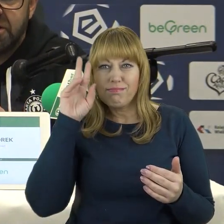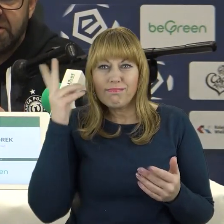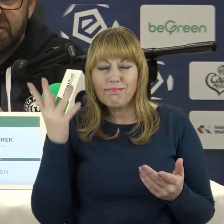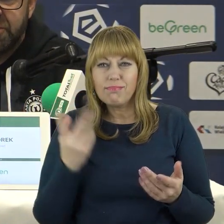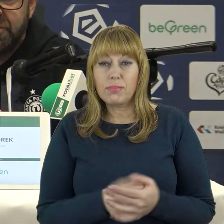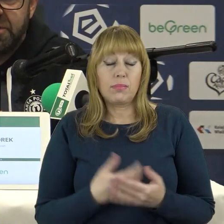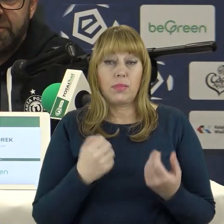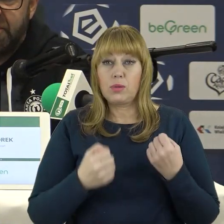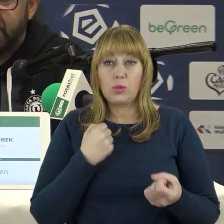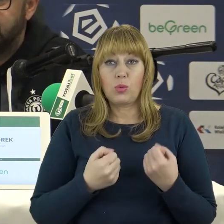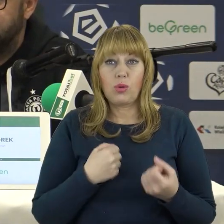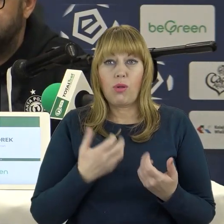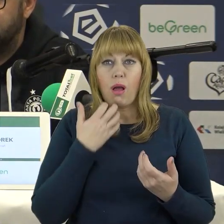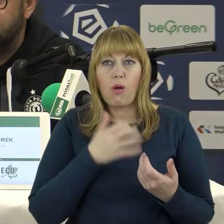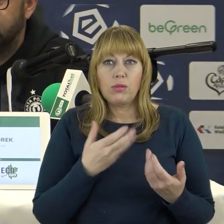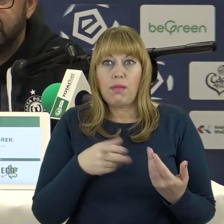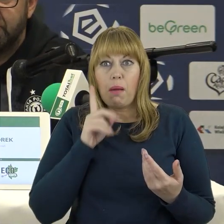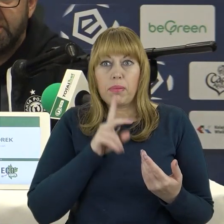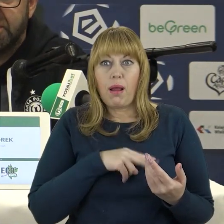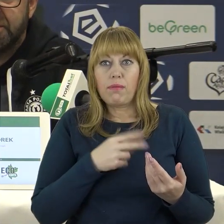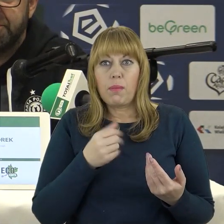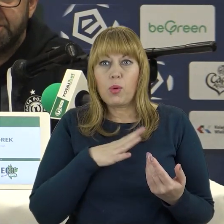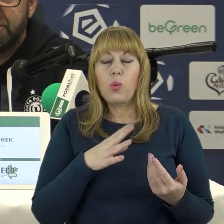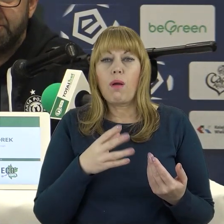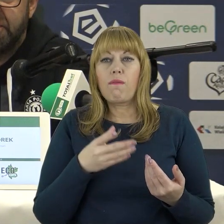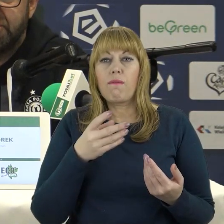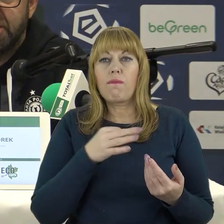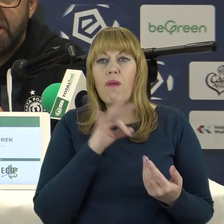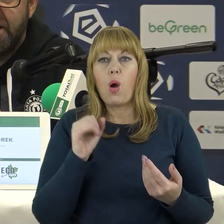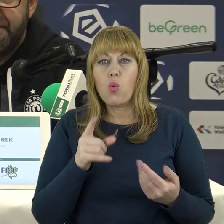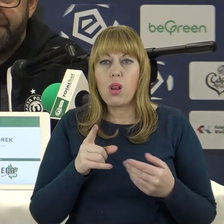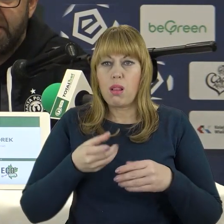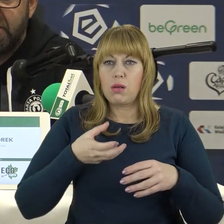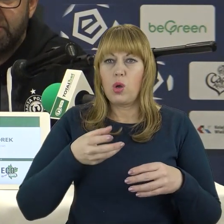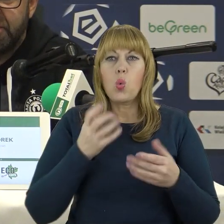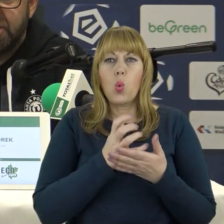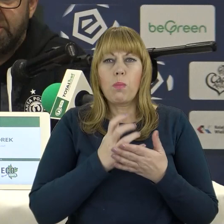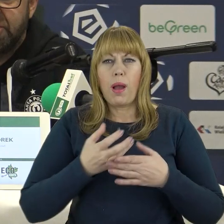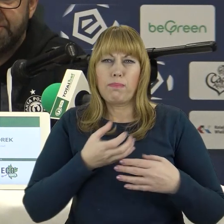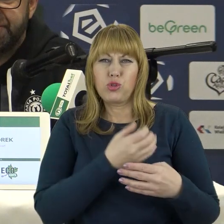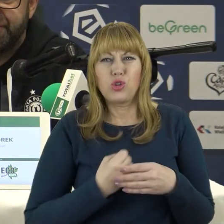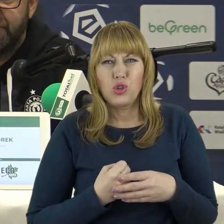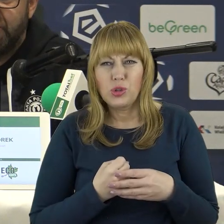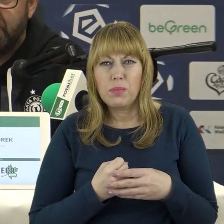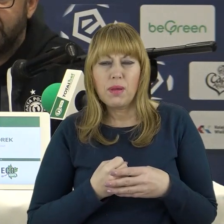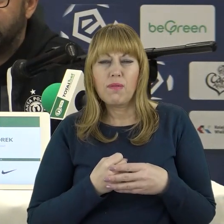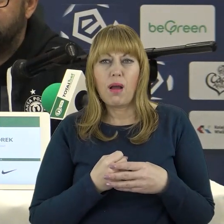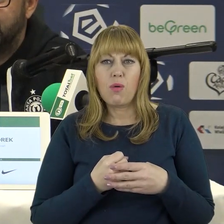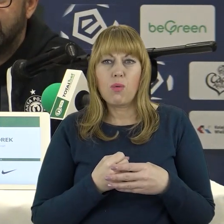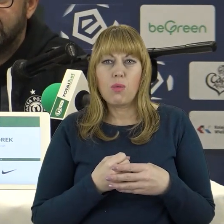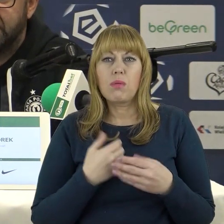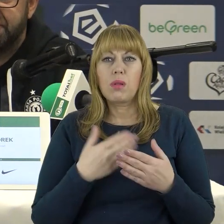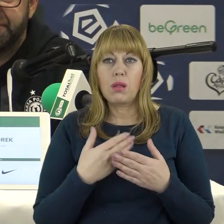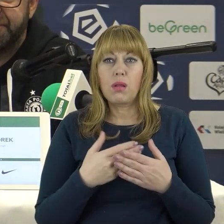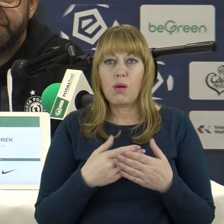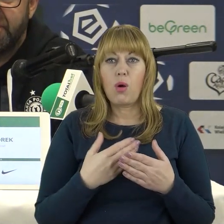Tak ciężko na gorąco powiedzieć. Fal faktycznie był, bo Kuba przytrzymywał. Marko Pejszał. Druga bramka brak